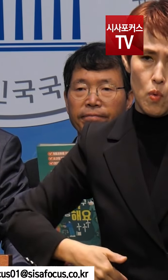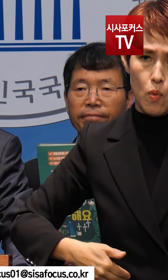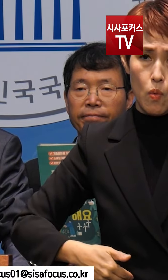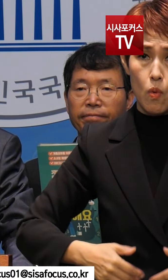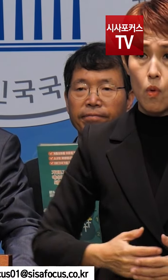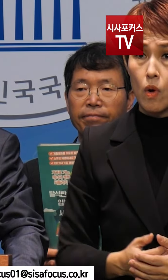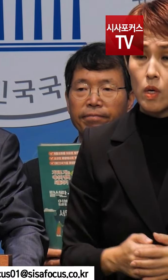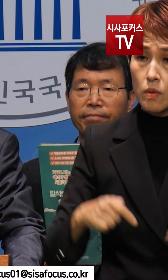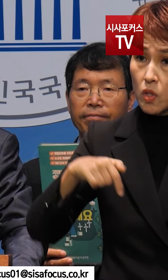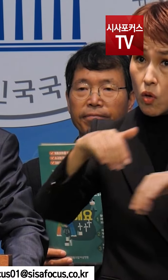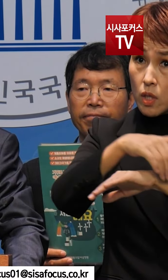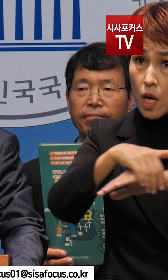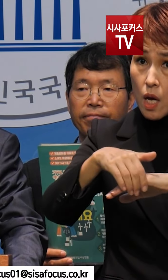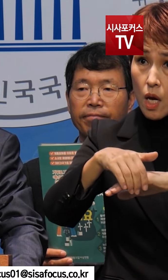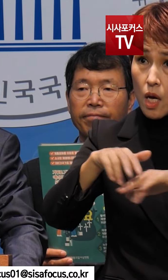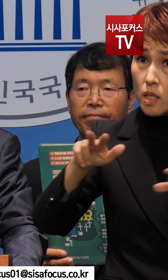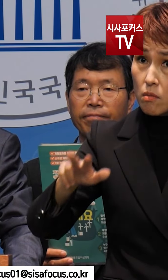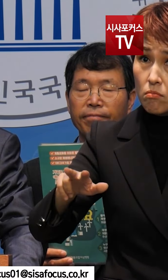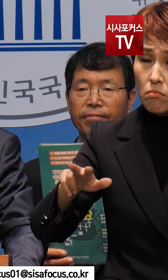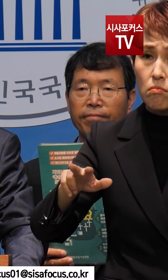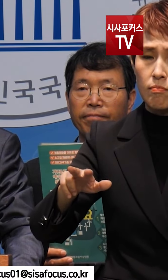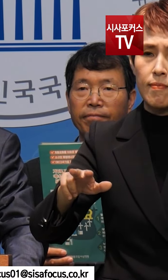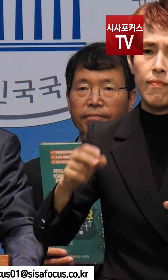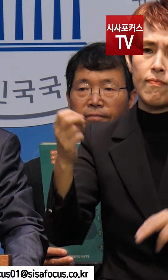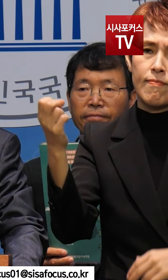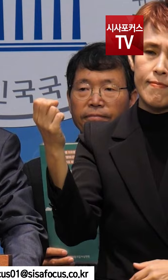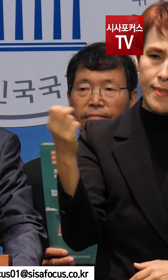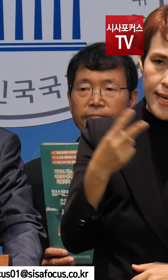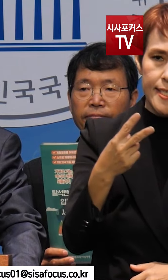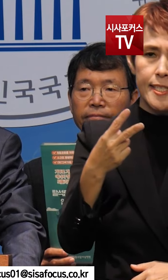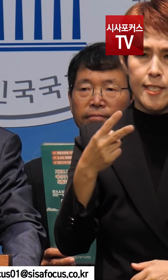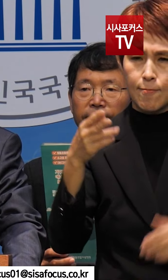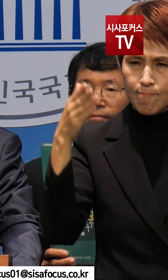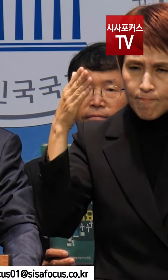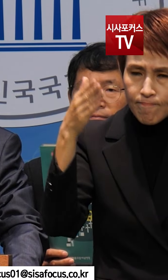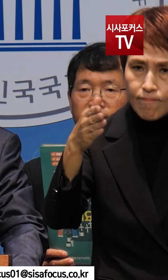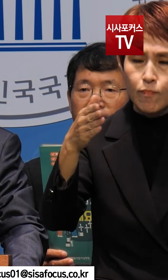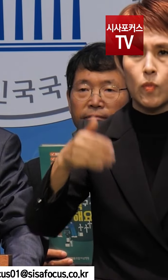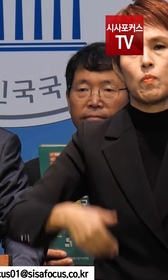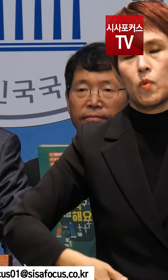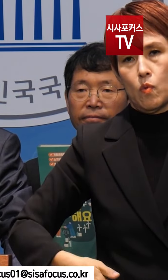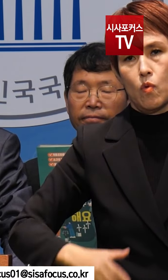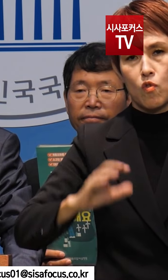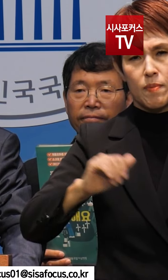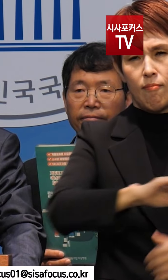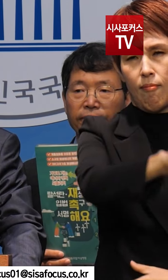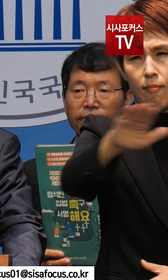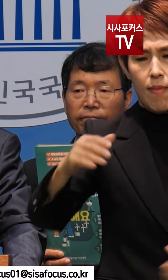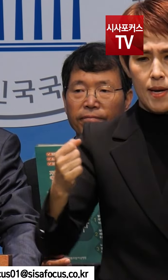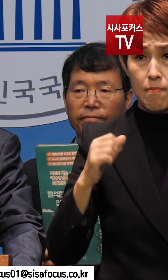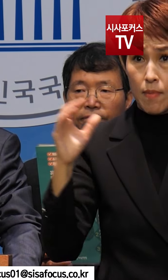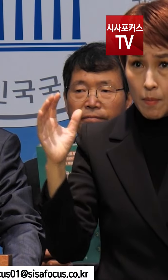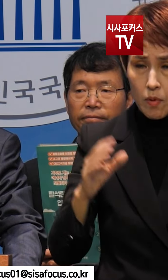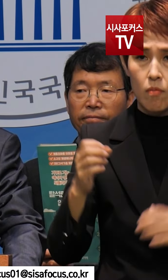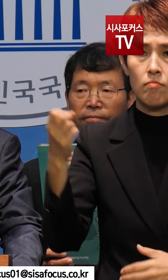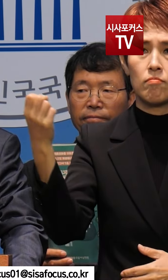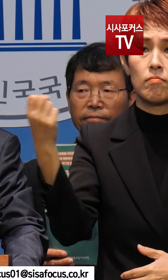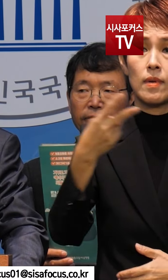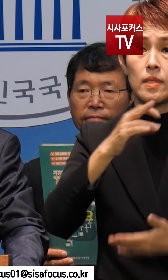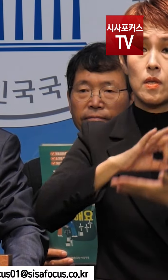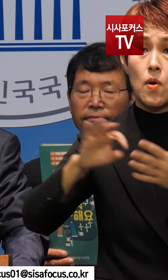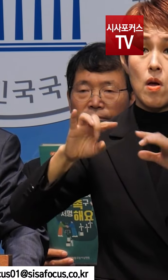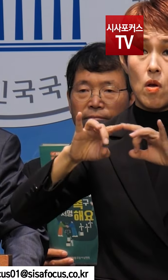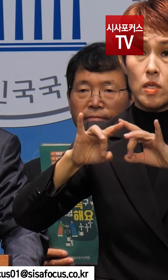그동안에 꾸 이제는 다시 바로 되돌려서 정말 온 국민이 합심해서 재성 에너지 보급에